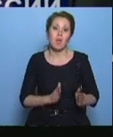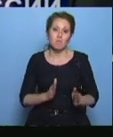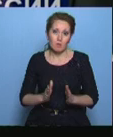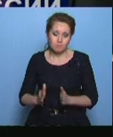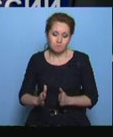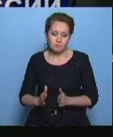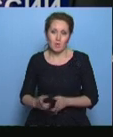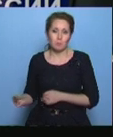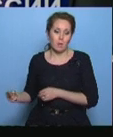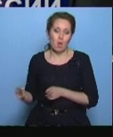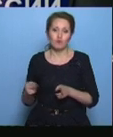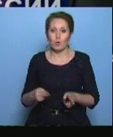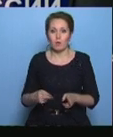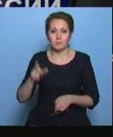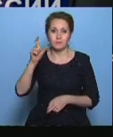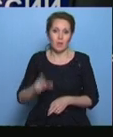Подъезжает некий курьер,